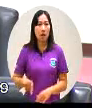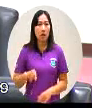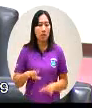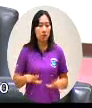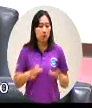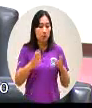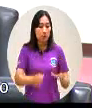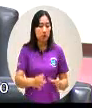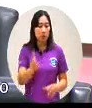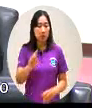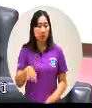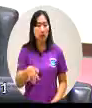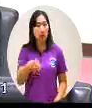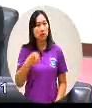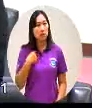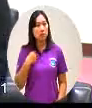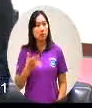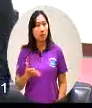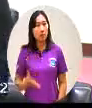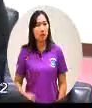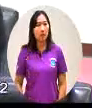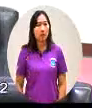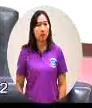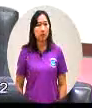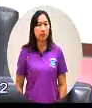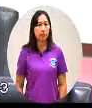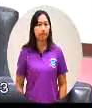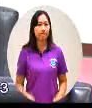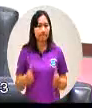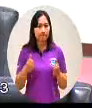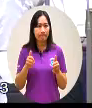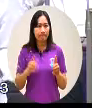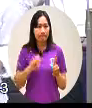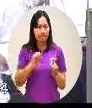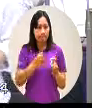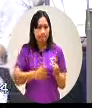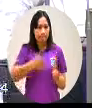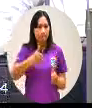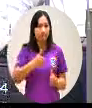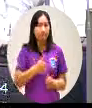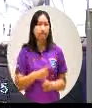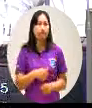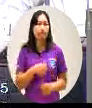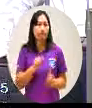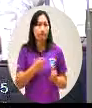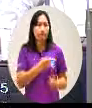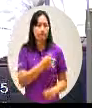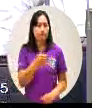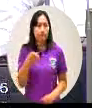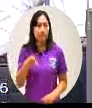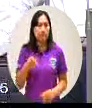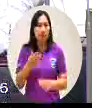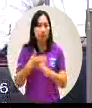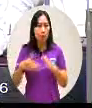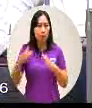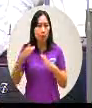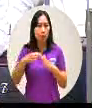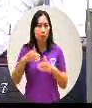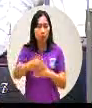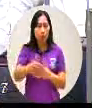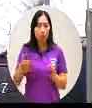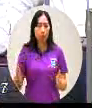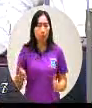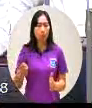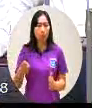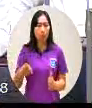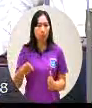对？ 那个，谢谢议长，谢谢韩议员哈。他那个因为校舍就是拆除